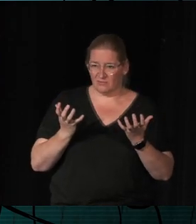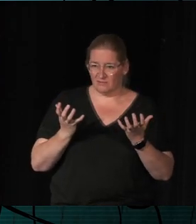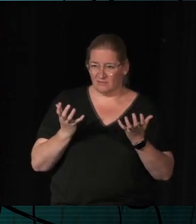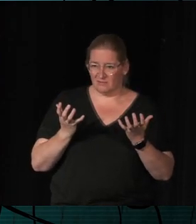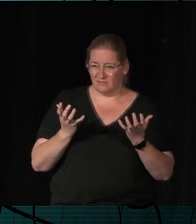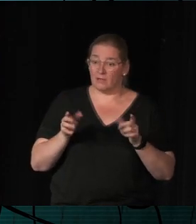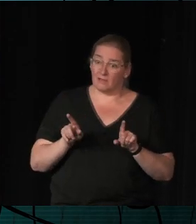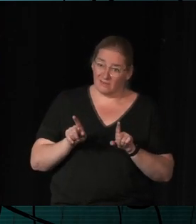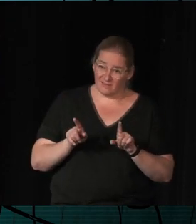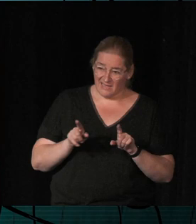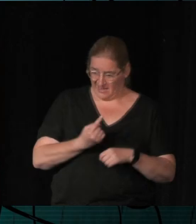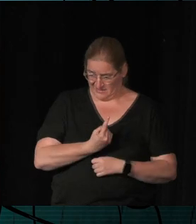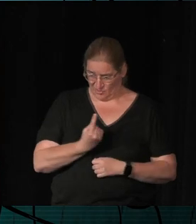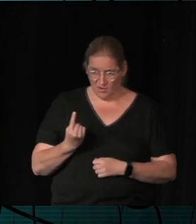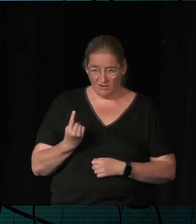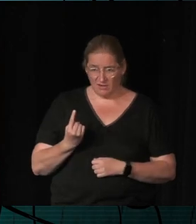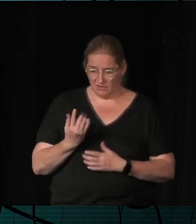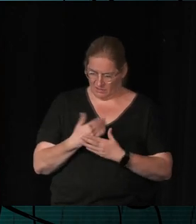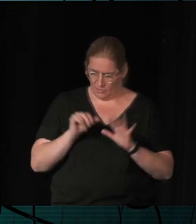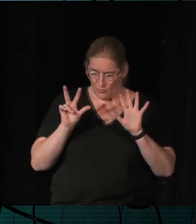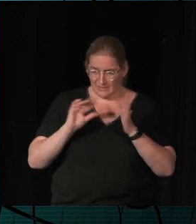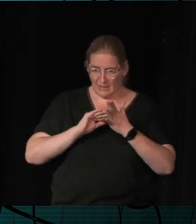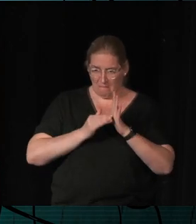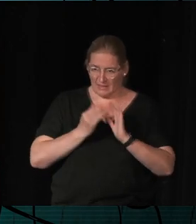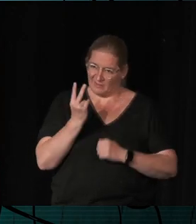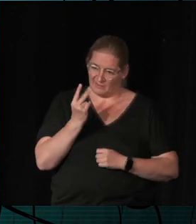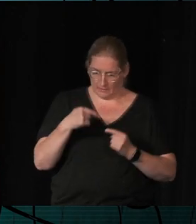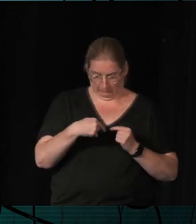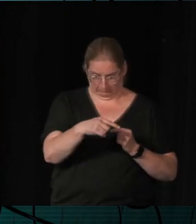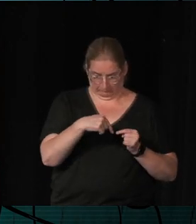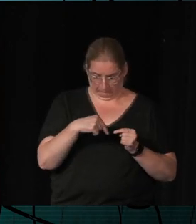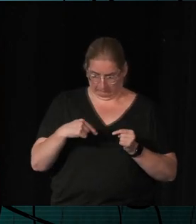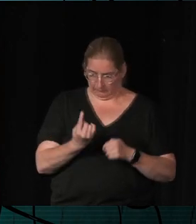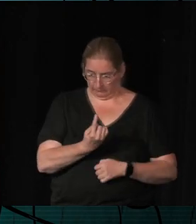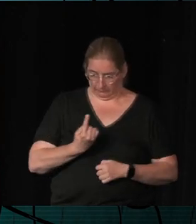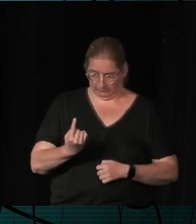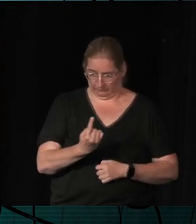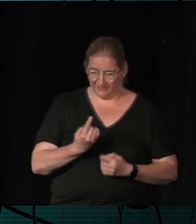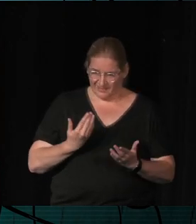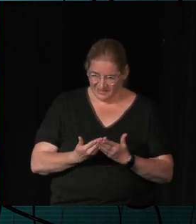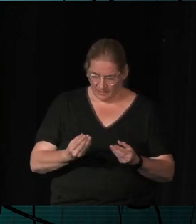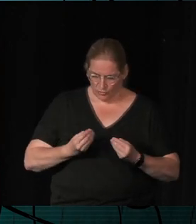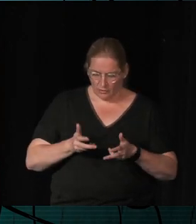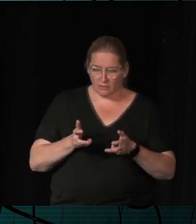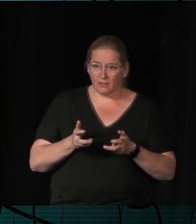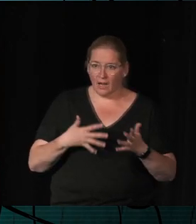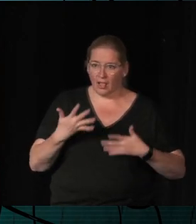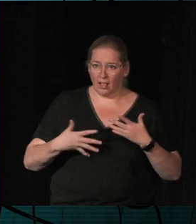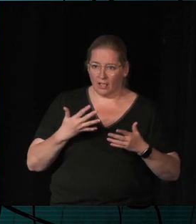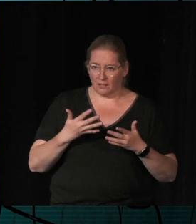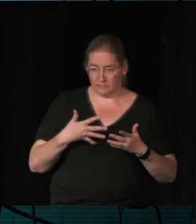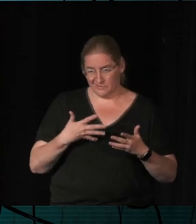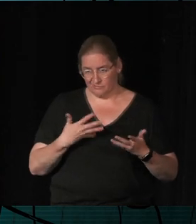clos. Parce que là, elle est toute seule dans 8 mètres carrés. Et comment on va pouvoir tenir avec ça.